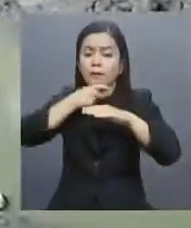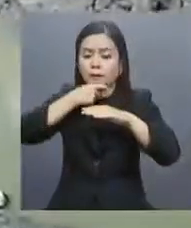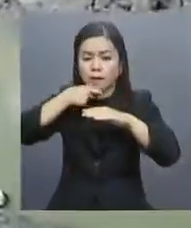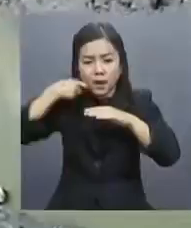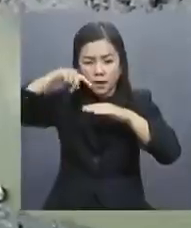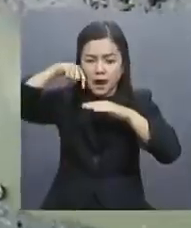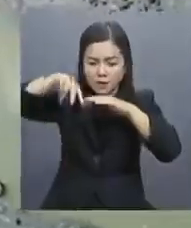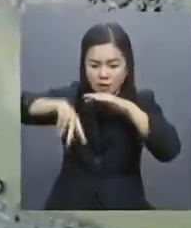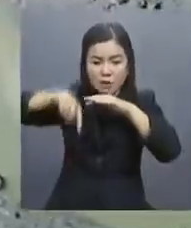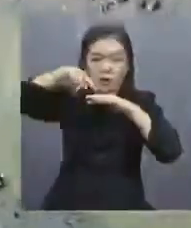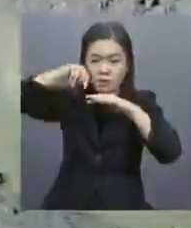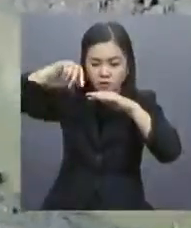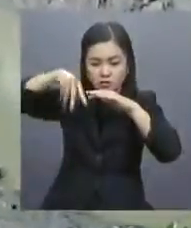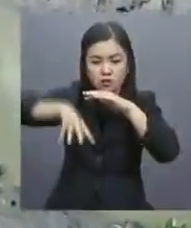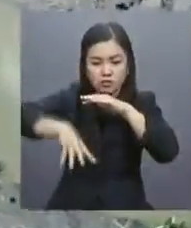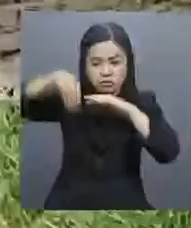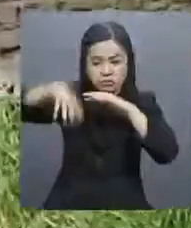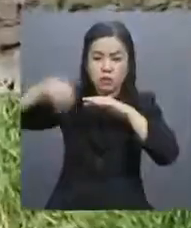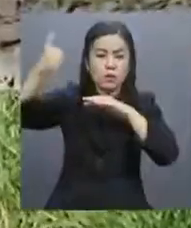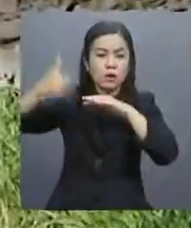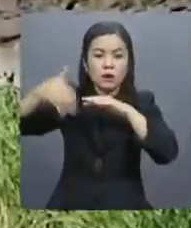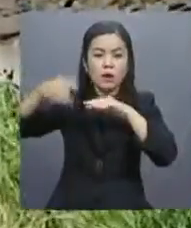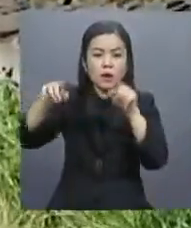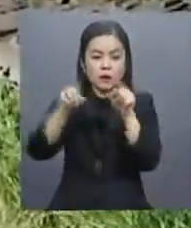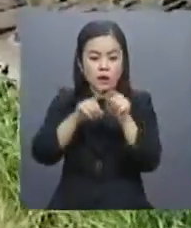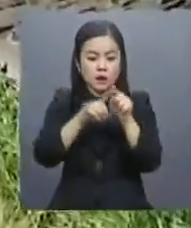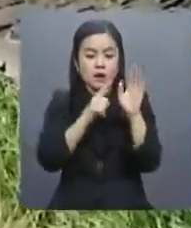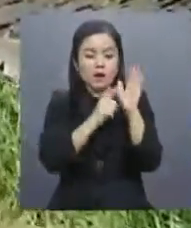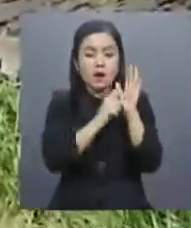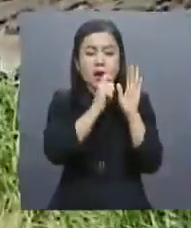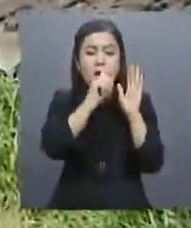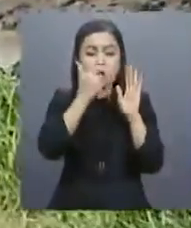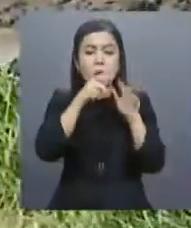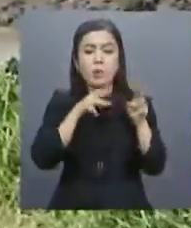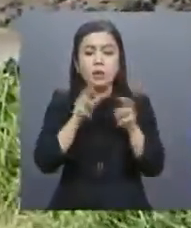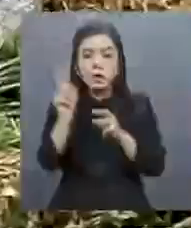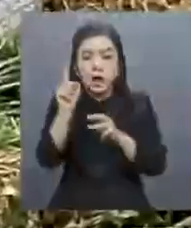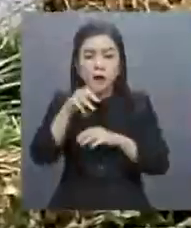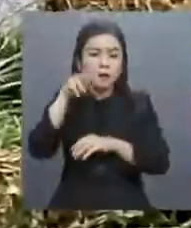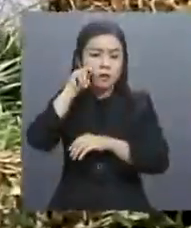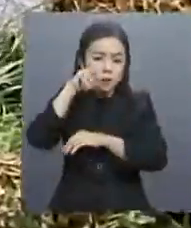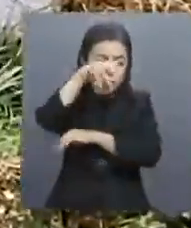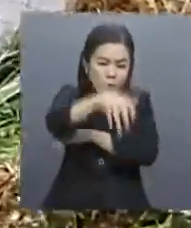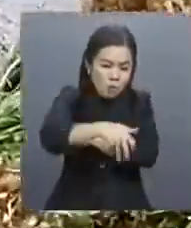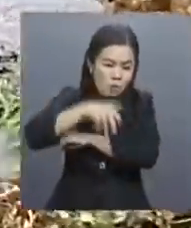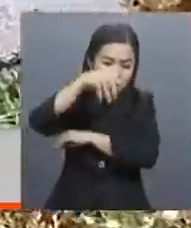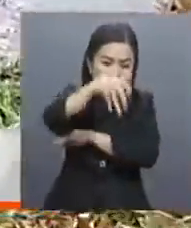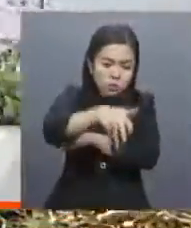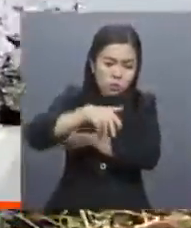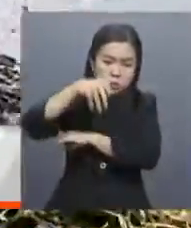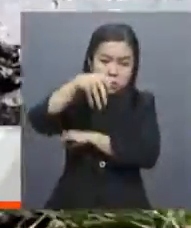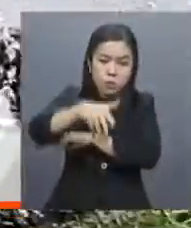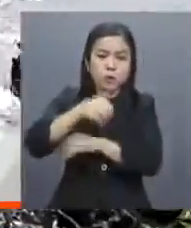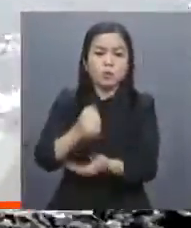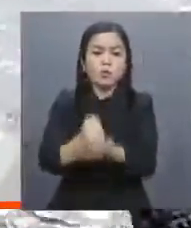ารถสูบน้ำขึ้นมาใช้ได้ส่วนที่จังหวัดอ่างทองทางเจ้าหน้าที่ต้องใช้รถแบ็คโฮเร่งรอบคลองชลประทานริมถนนอ่างทองป่า